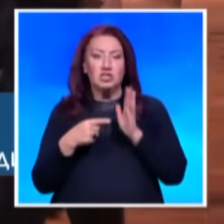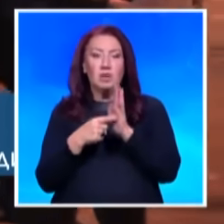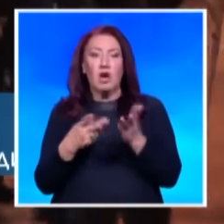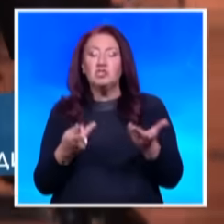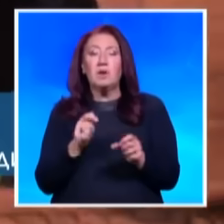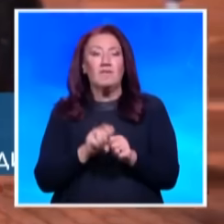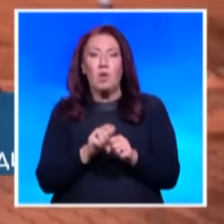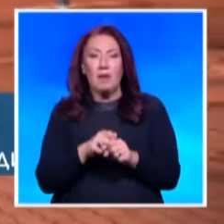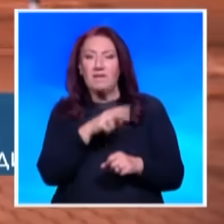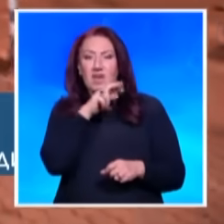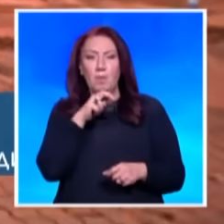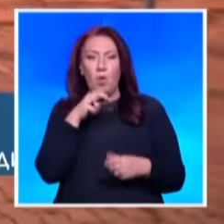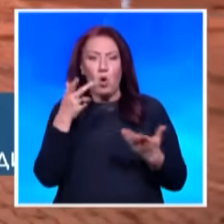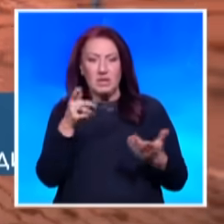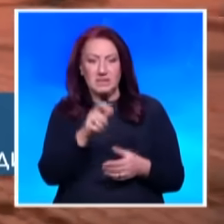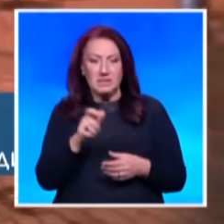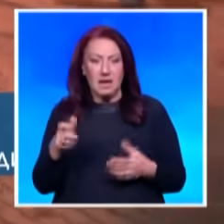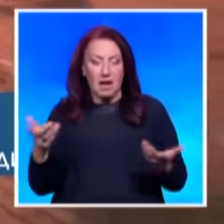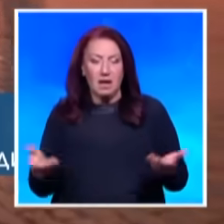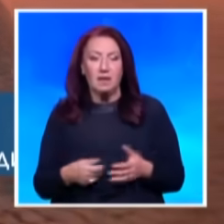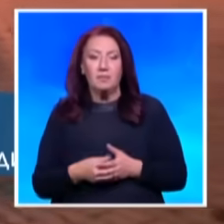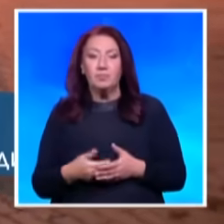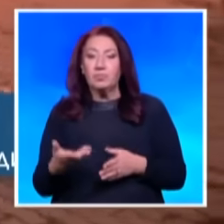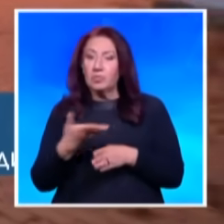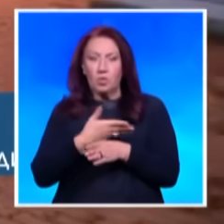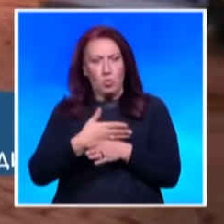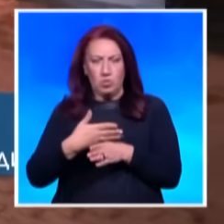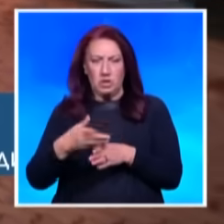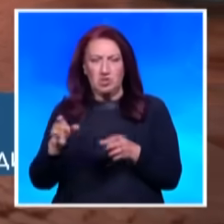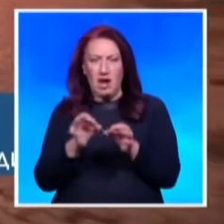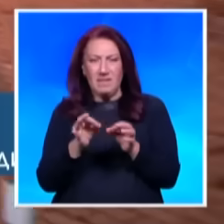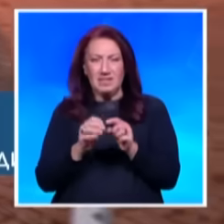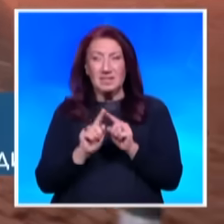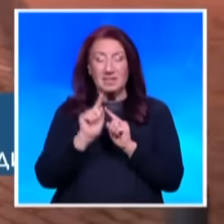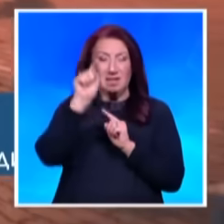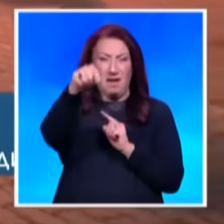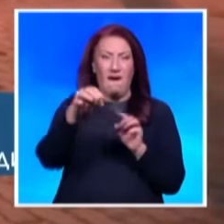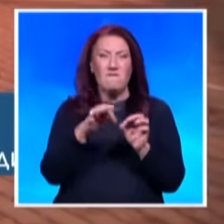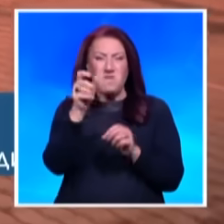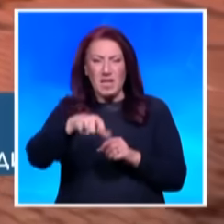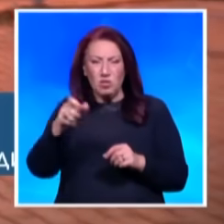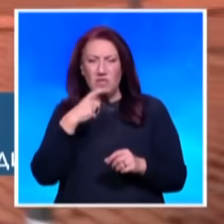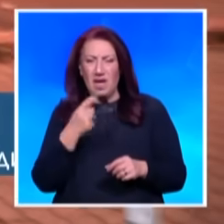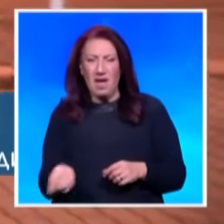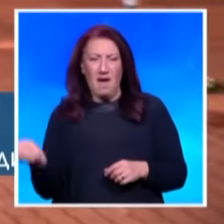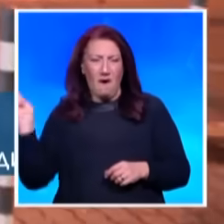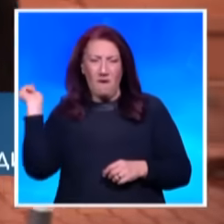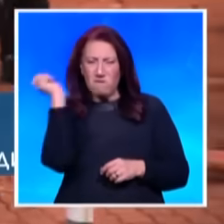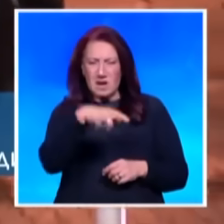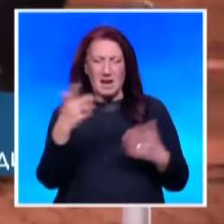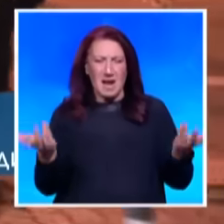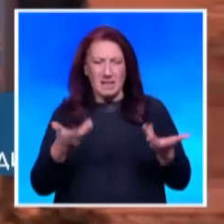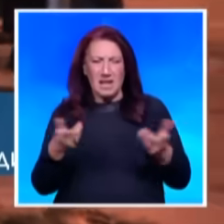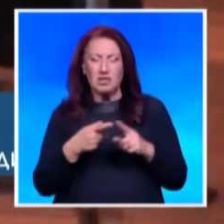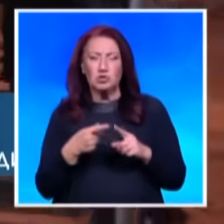действа в момента. Продължават феновете, които са отделени от полицията, да хвърлят предмети по полицията. Преди малко и